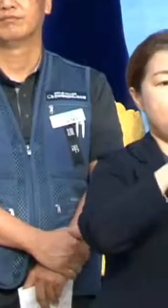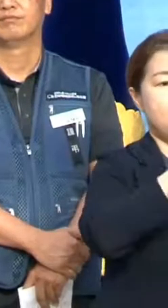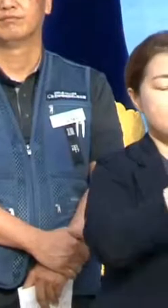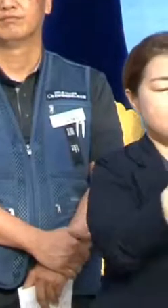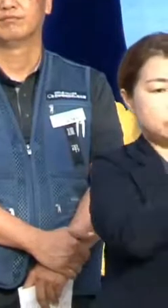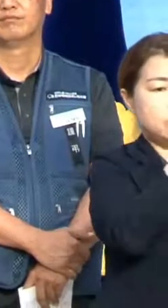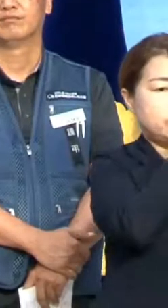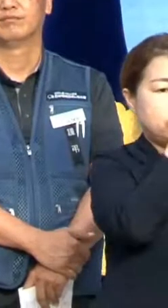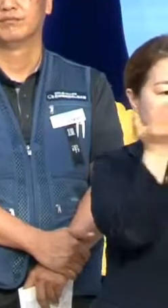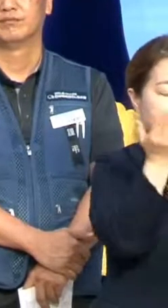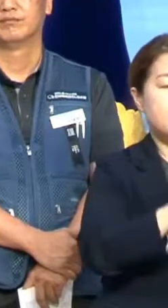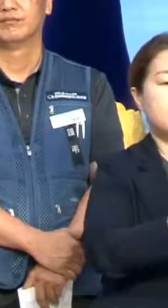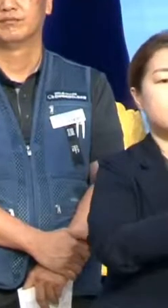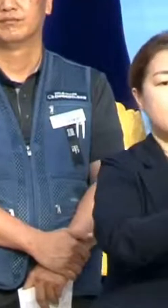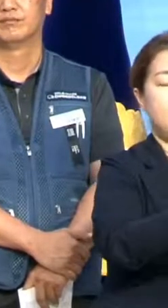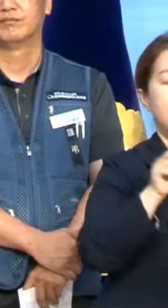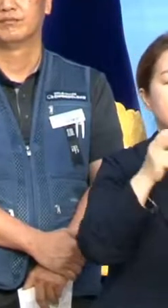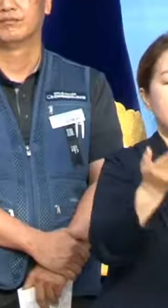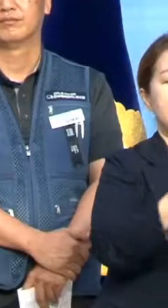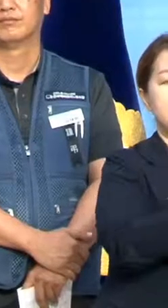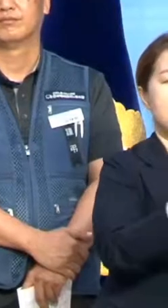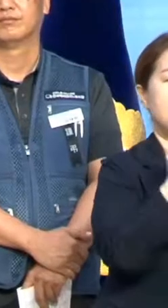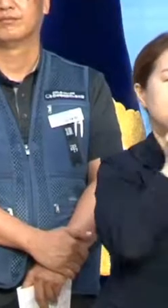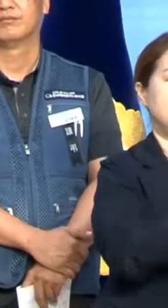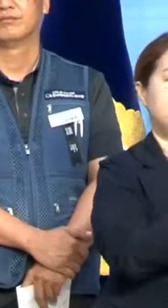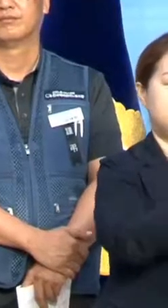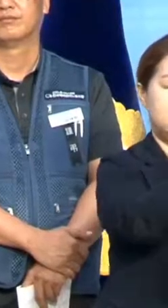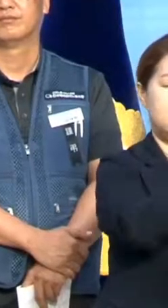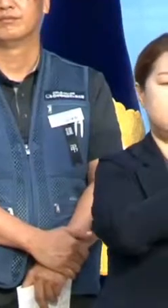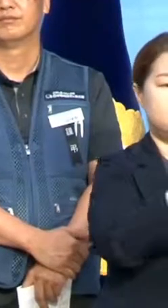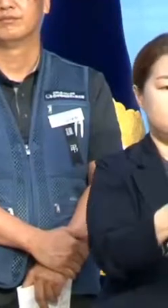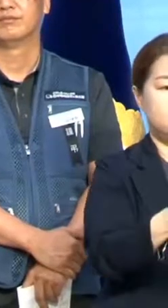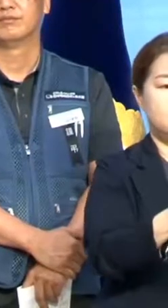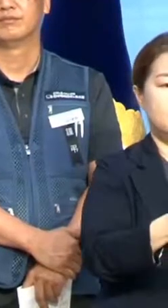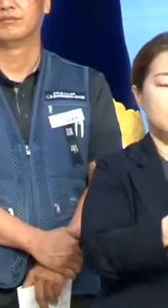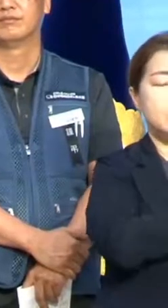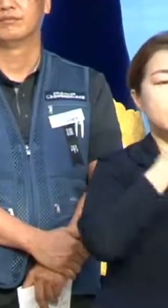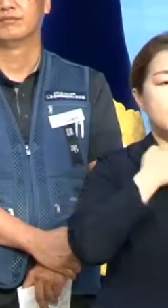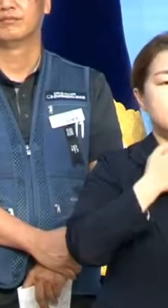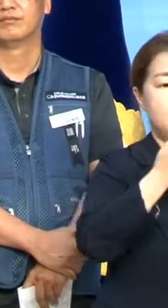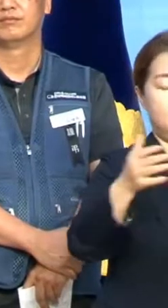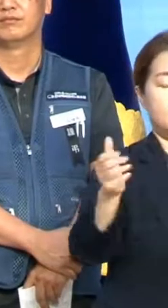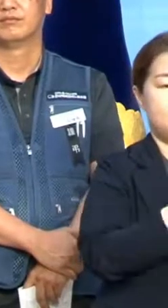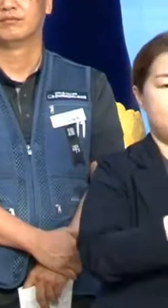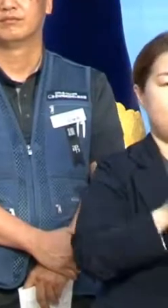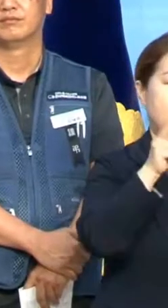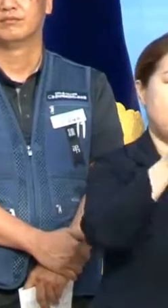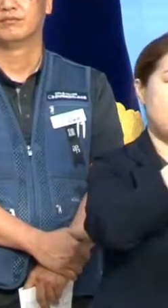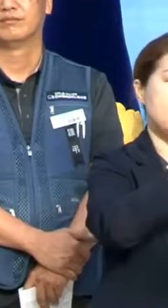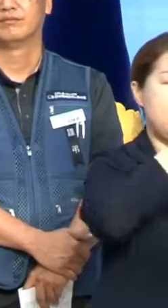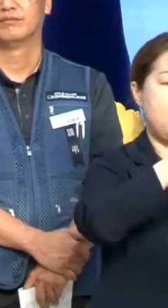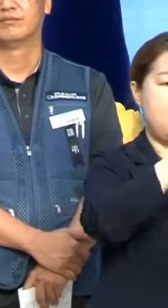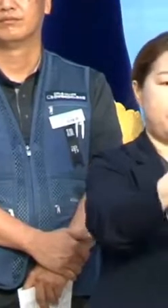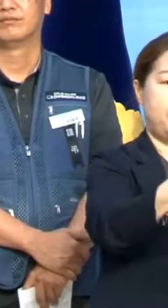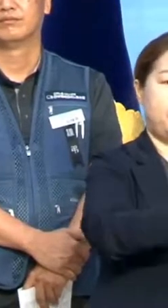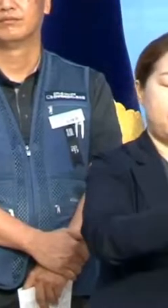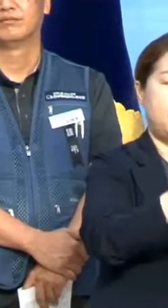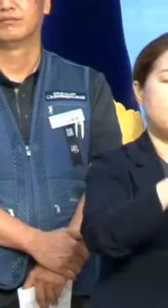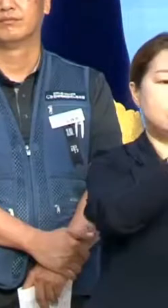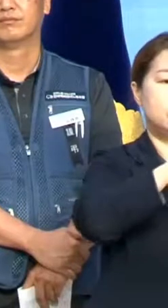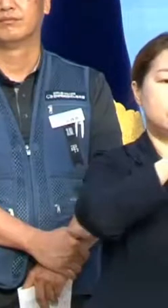유행 이후에 택배 노동자의 과로와 삼재 증가를 희생으로 택배 없긔 영업 실적은 계속해서 성장하는